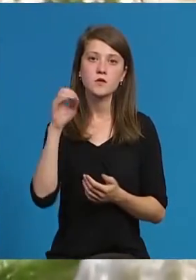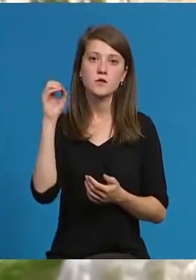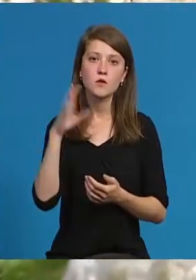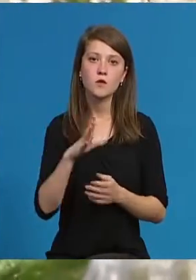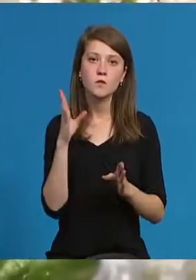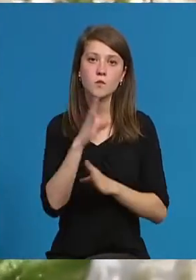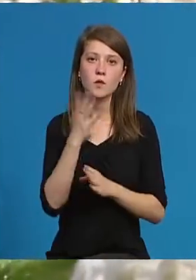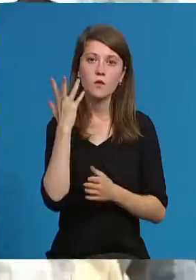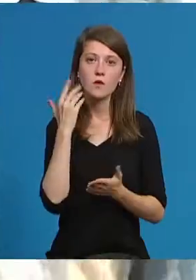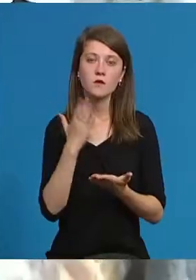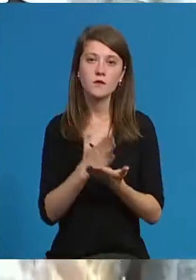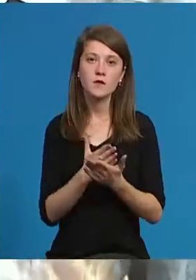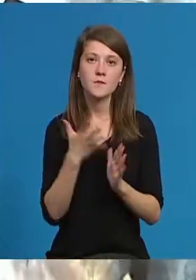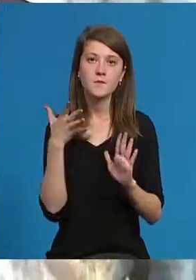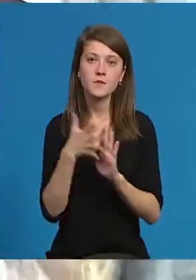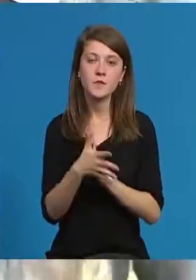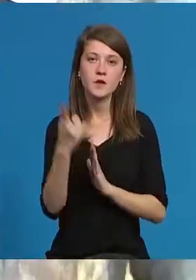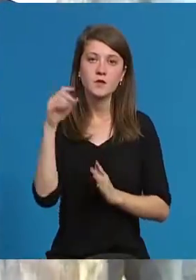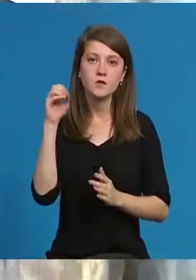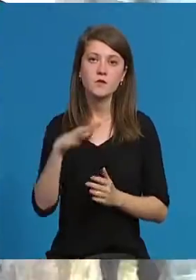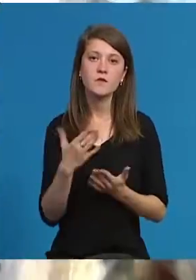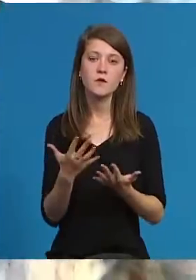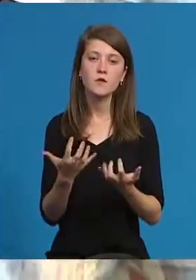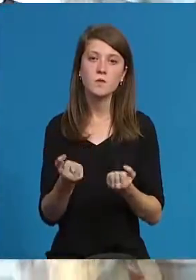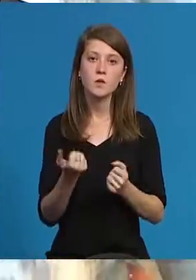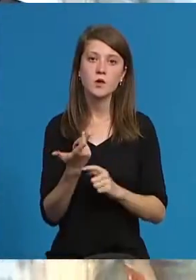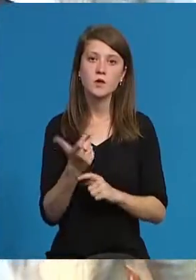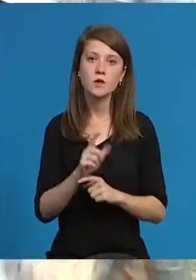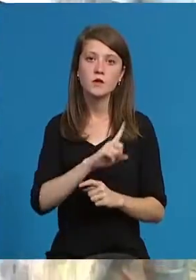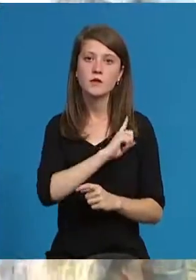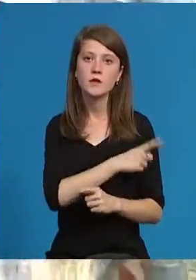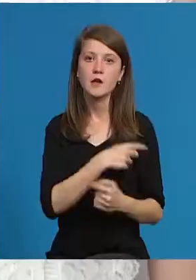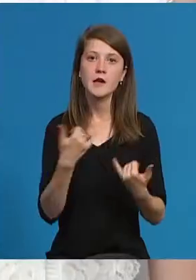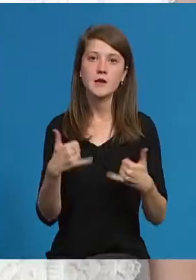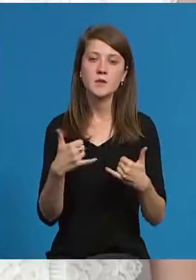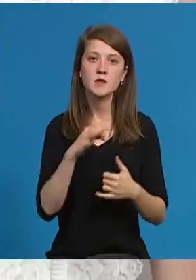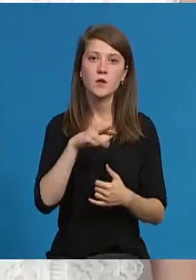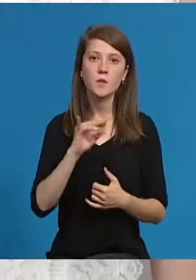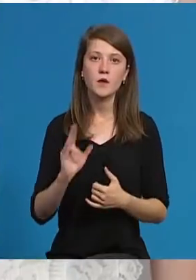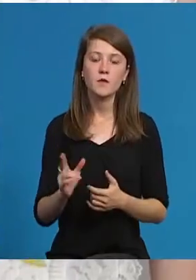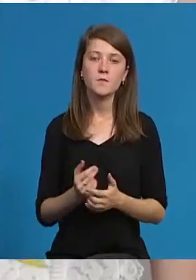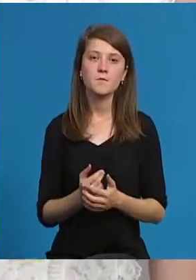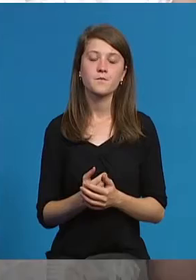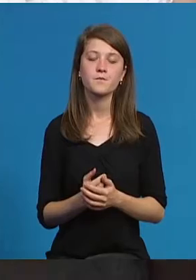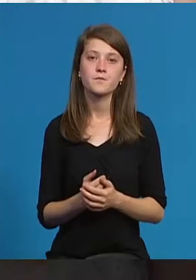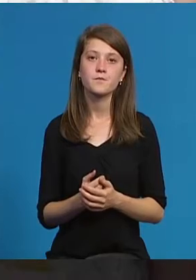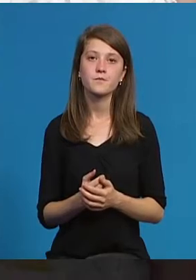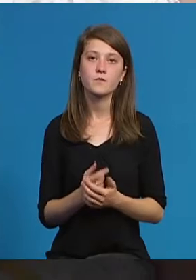погоді, коли є дія ультрафіолета, ви отримуєте дуже сильний хімічний опік. Держпродспоживслужба не